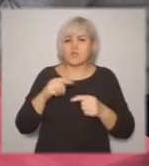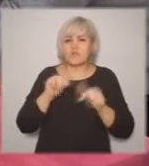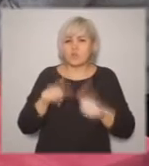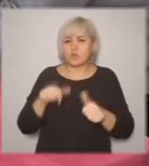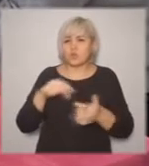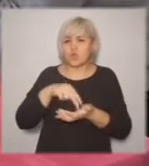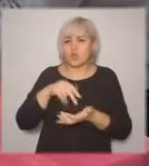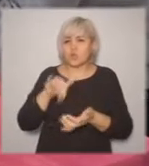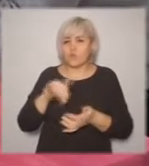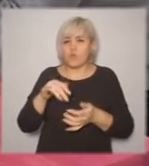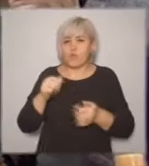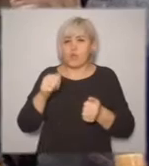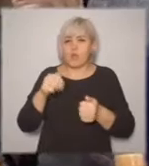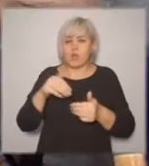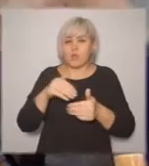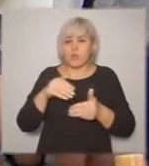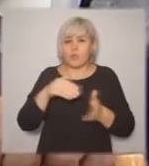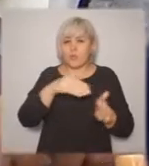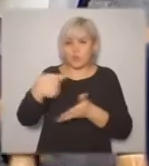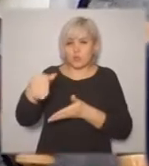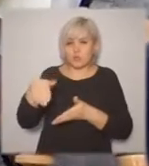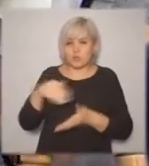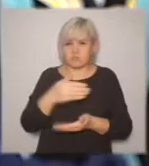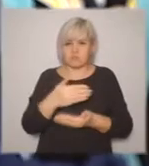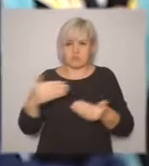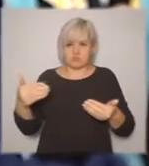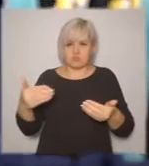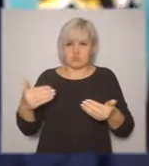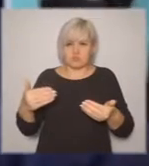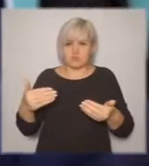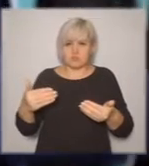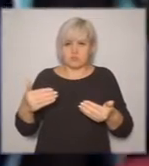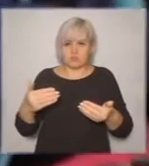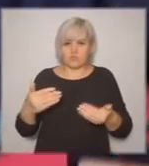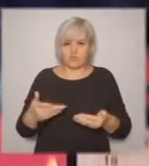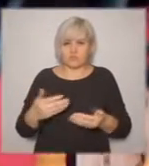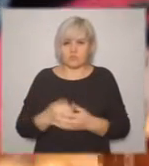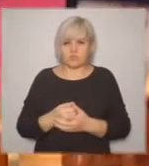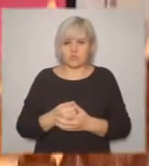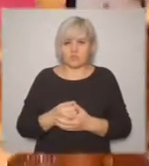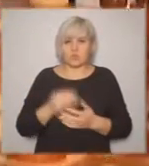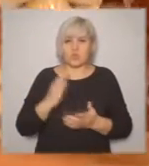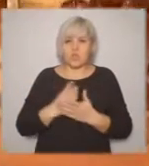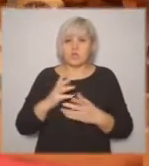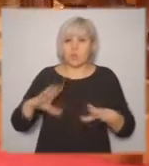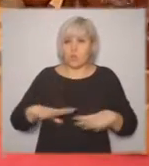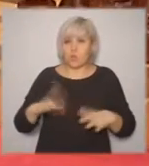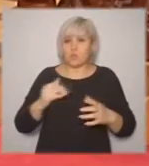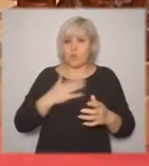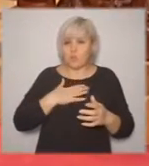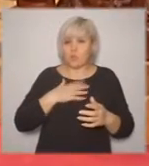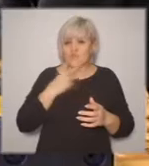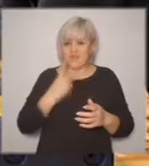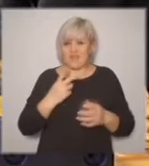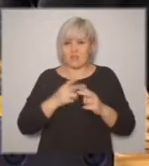шахматах есть баланс. Если ферзя запрограммировать на функционал всех фигур, и ладьи,